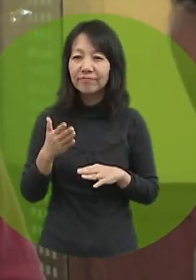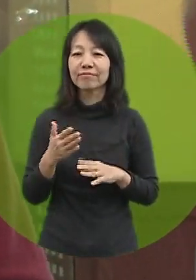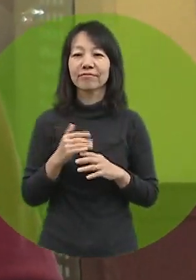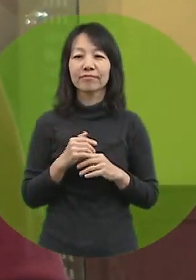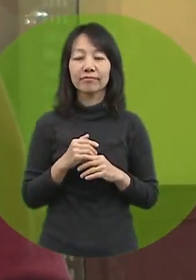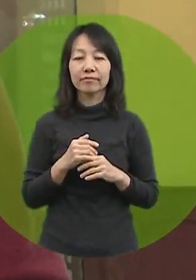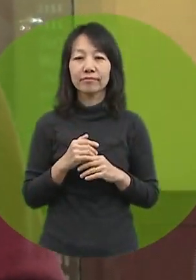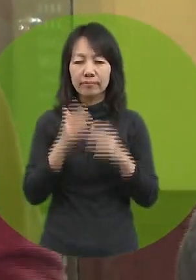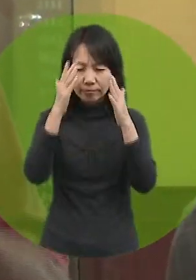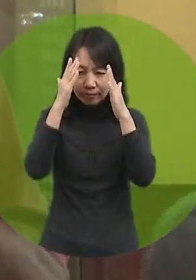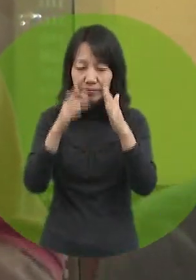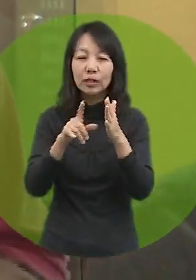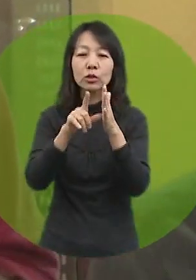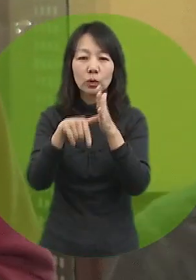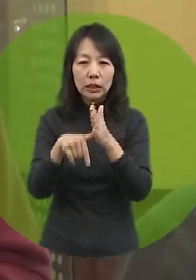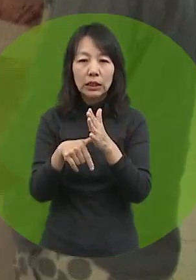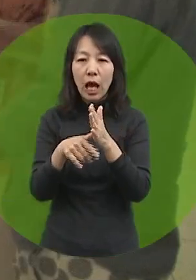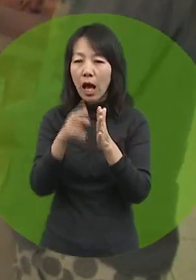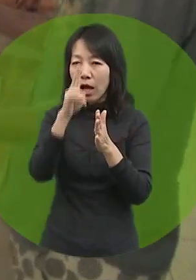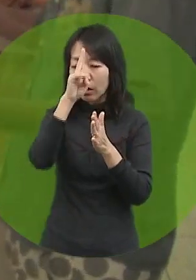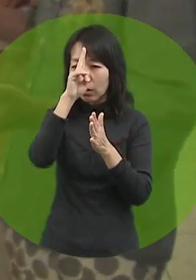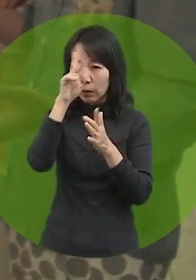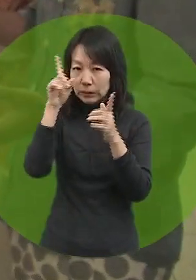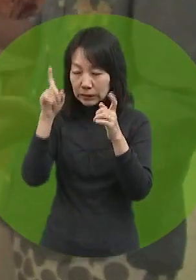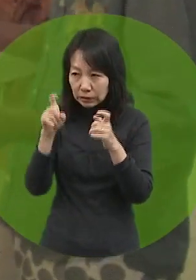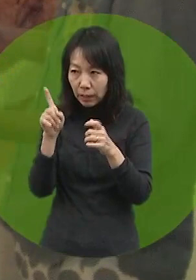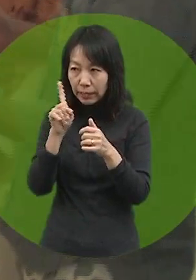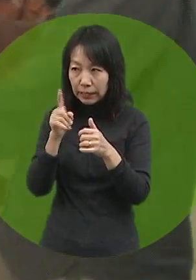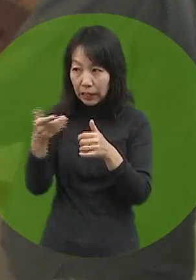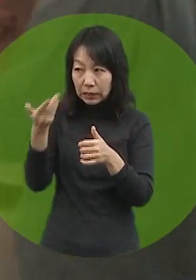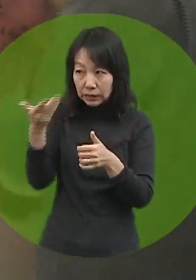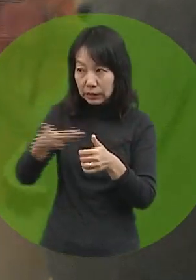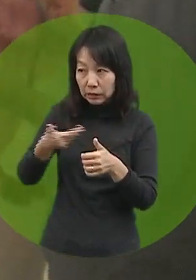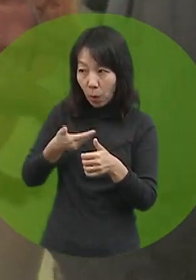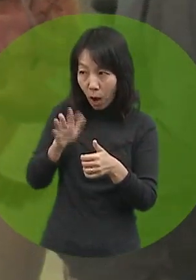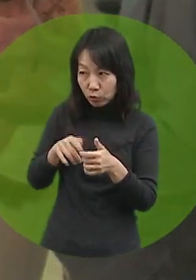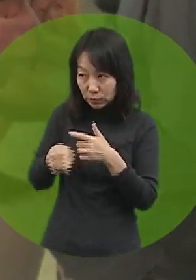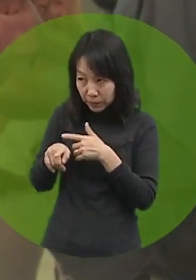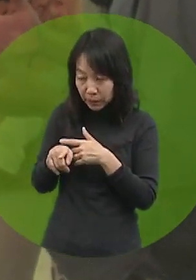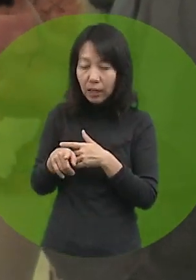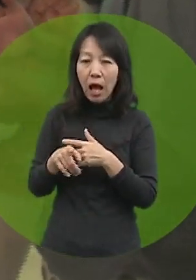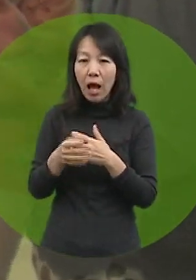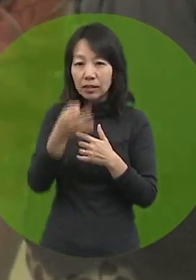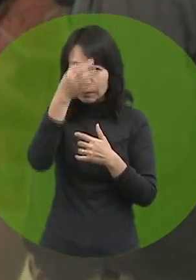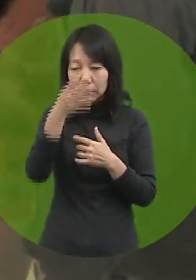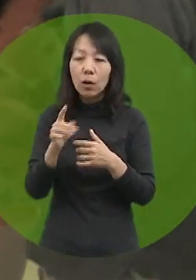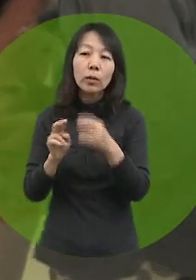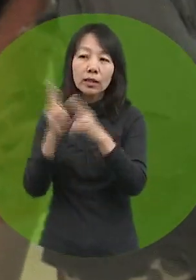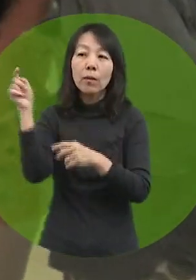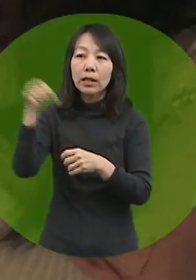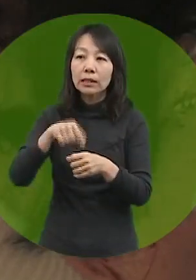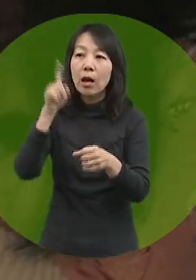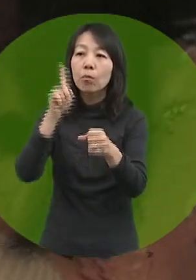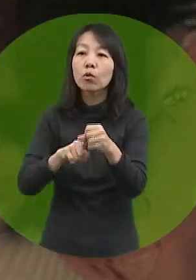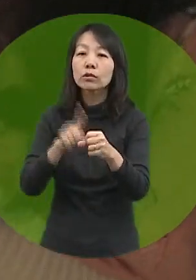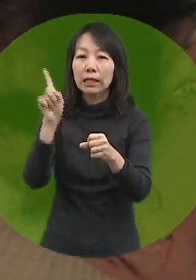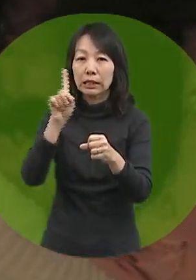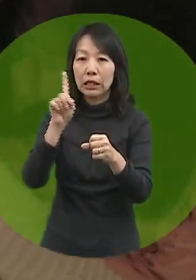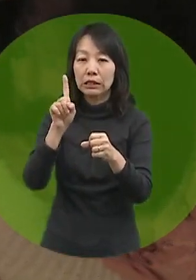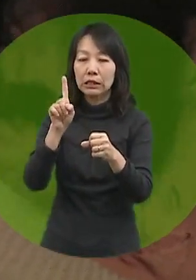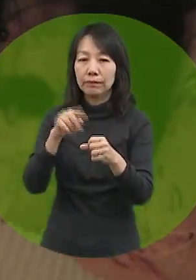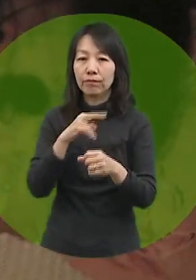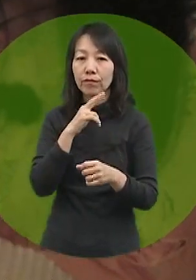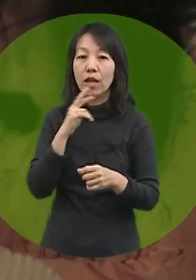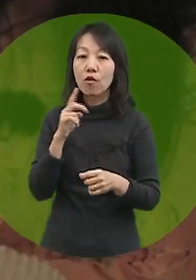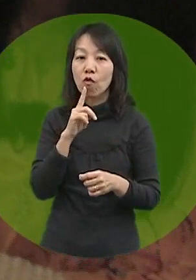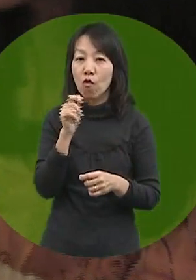はい。 話したいことありますか？ じゃあ沖縄には何の目的で？ Why did you come to 沖